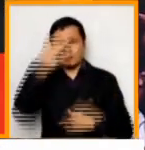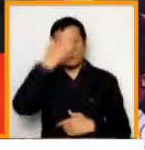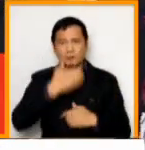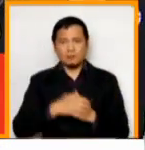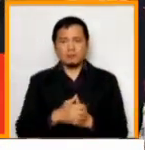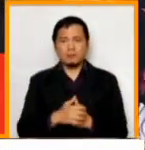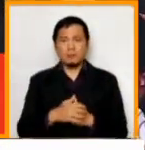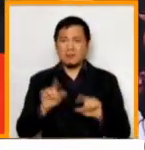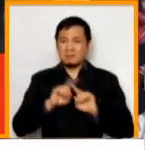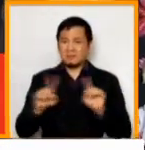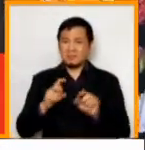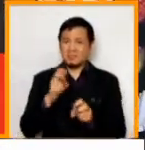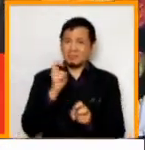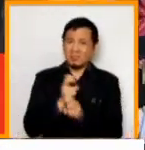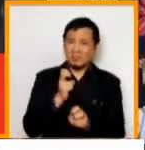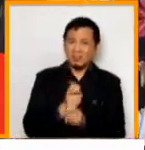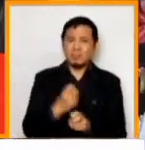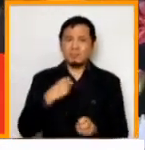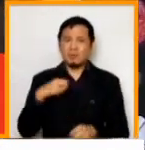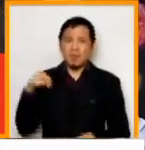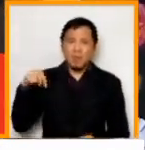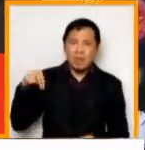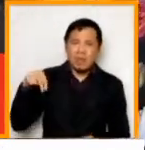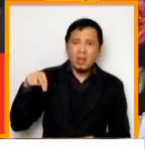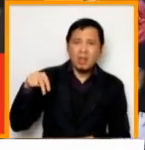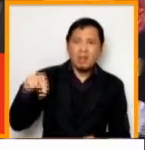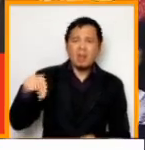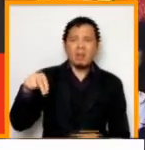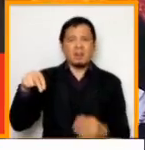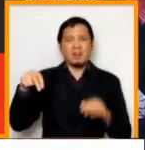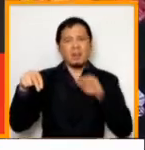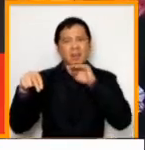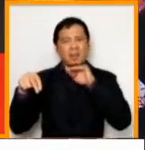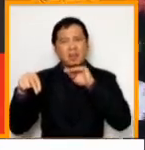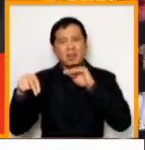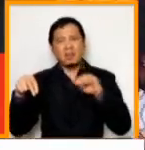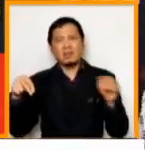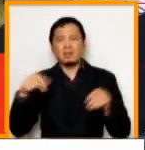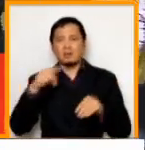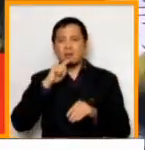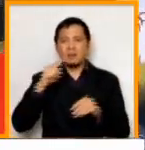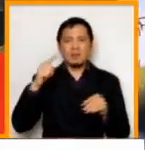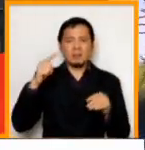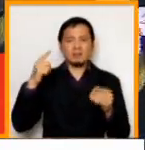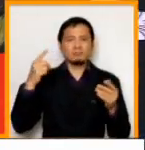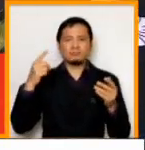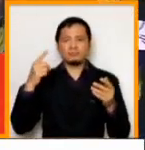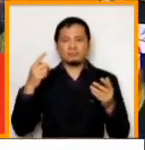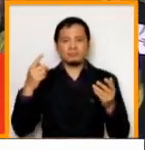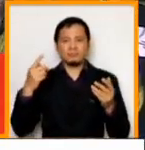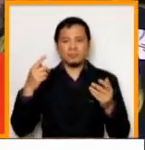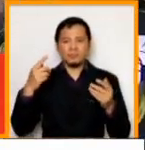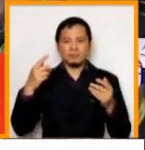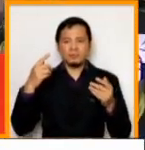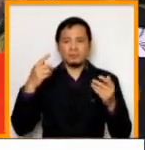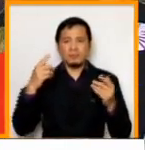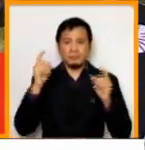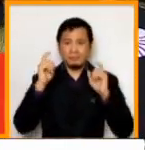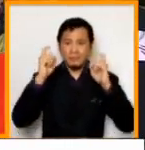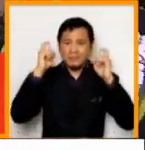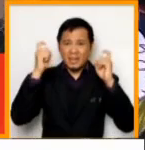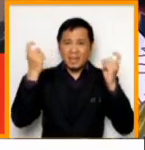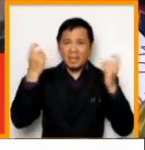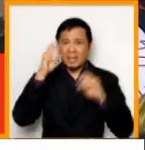Mag naglakad ka, minsan di mo na nga tinatanggal kasi maaksayado yung mga cover nito kasi mabilis masira, madaling